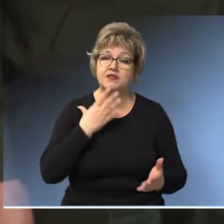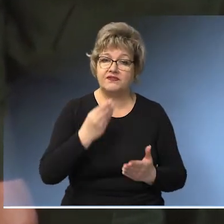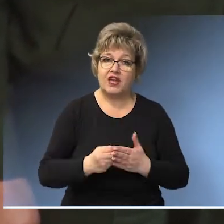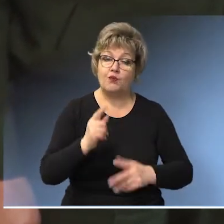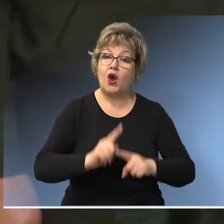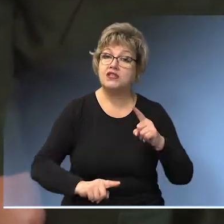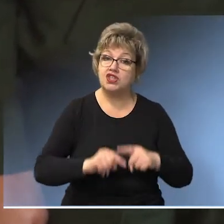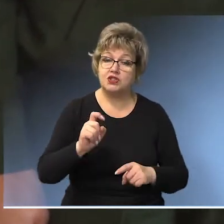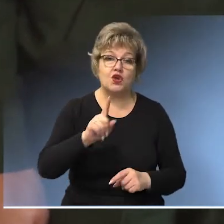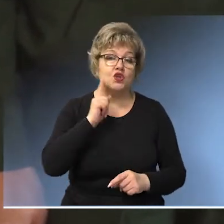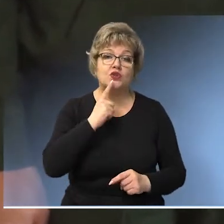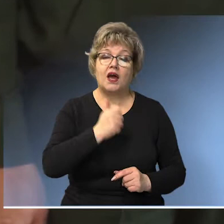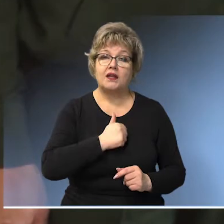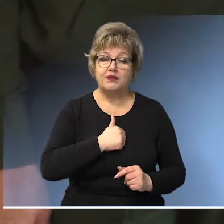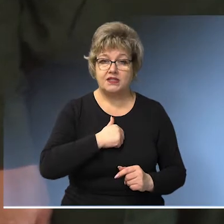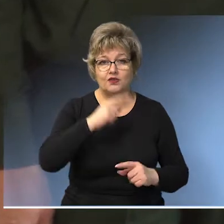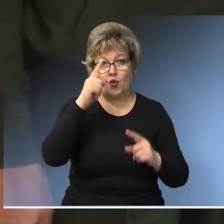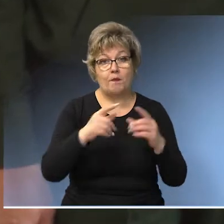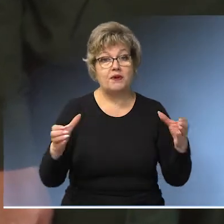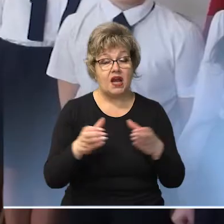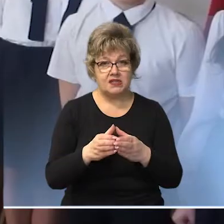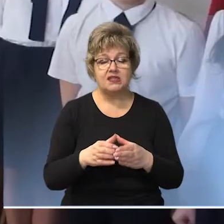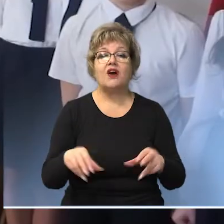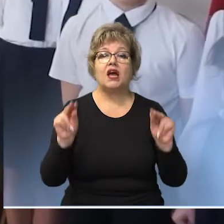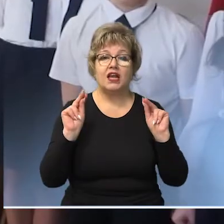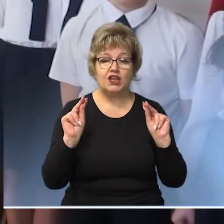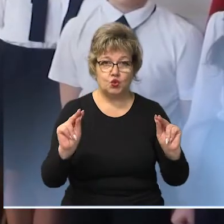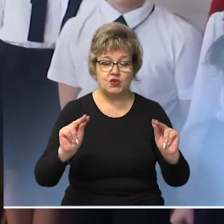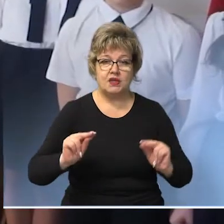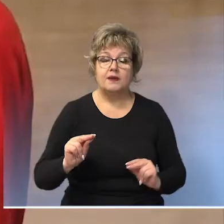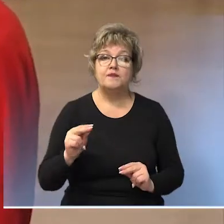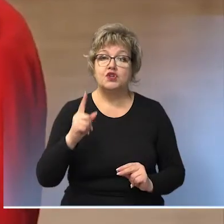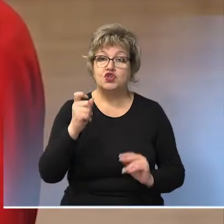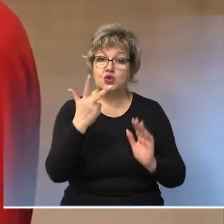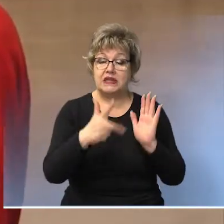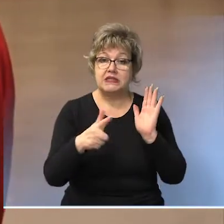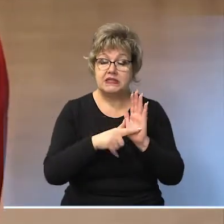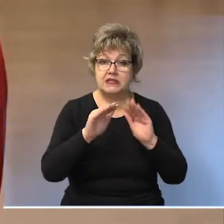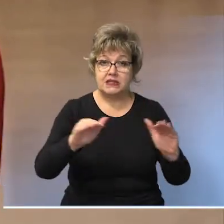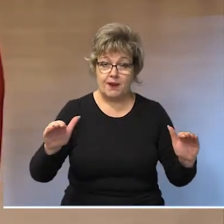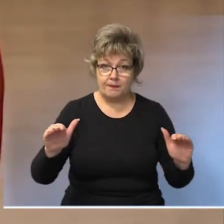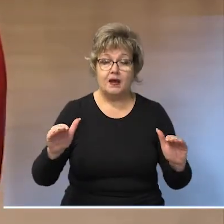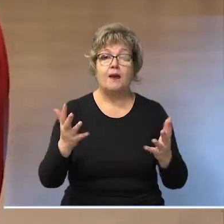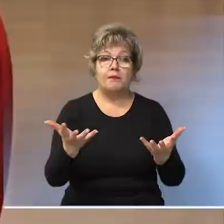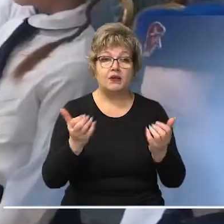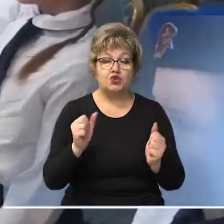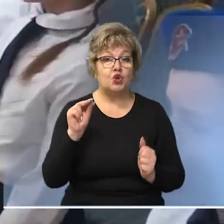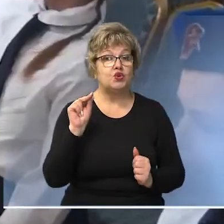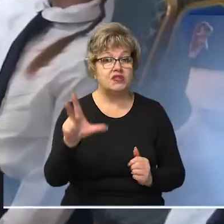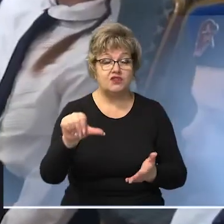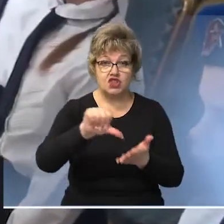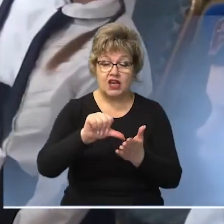своему отечеству и юноармейскому братству. Клянусь! 137 обучающихся донецких школ